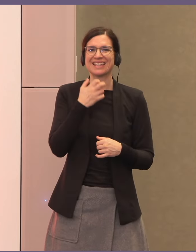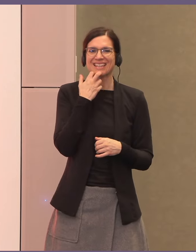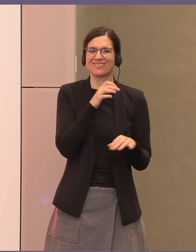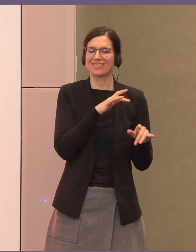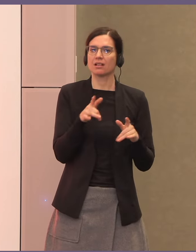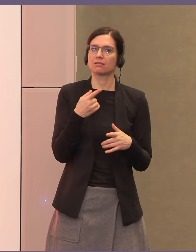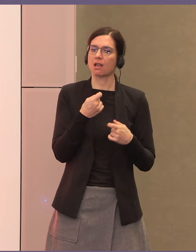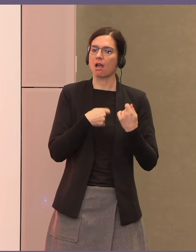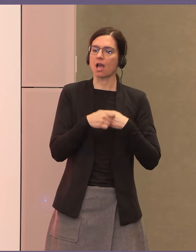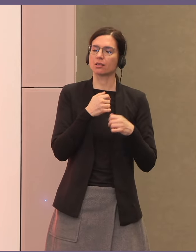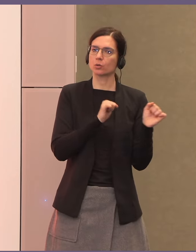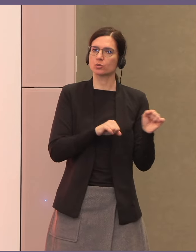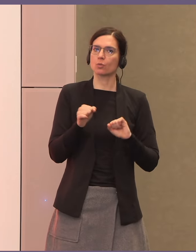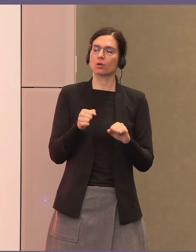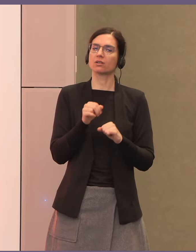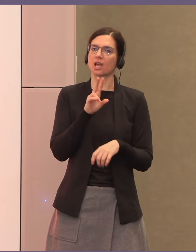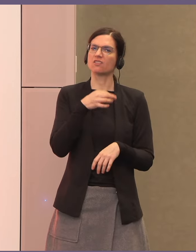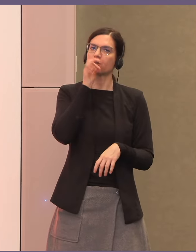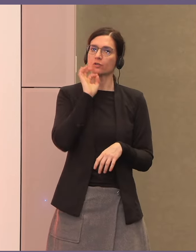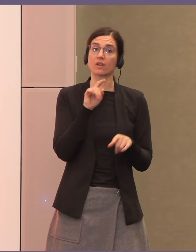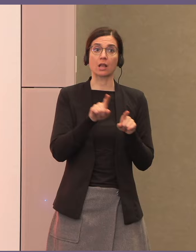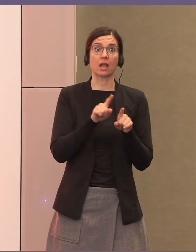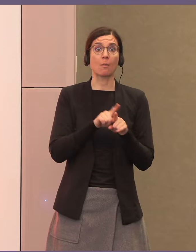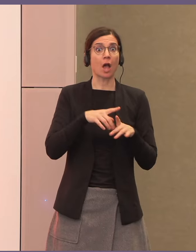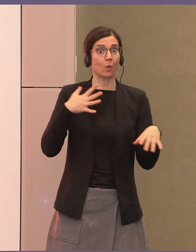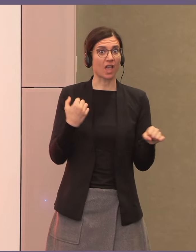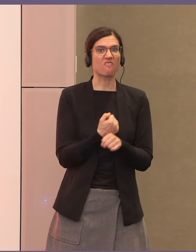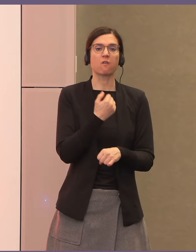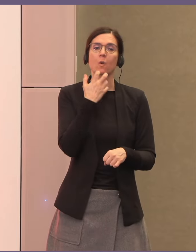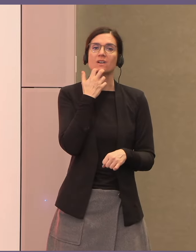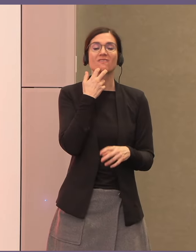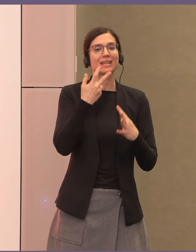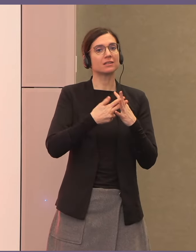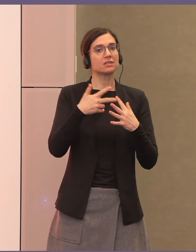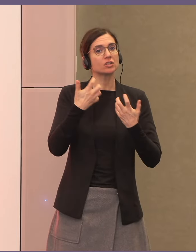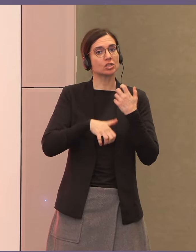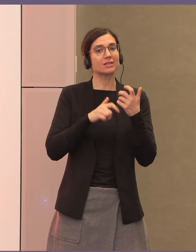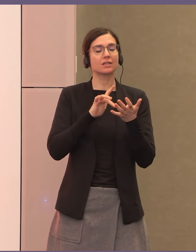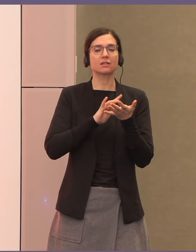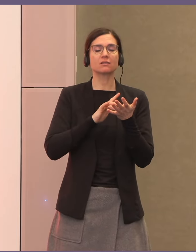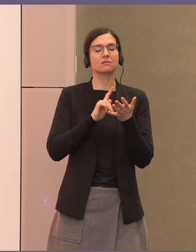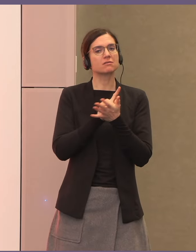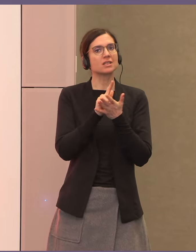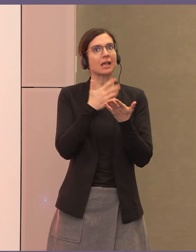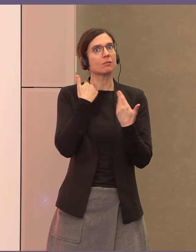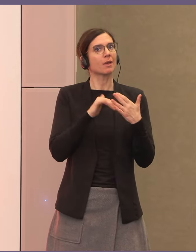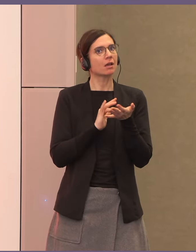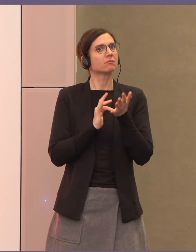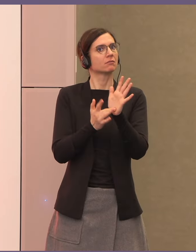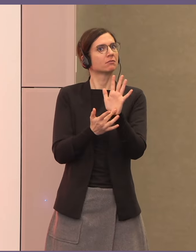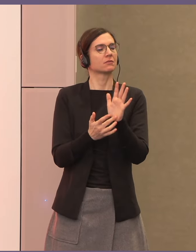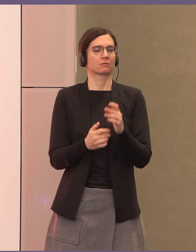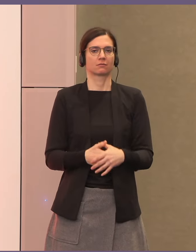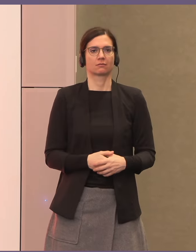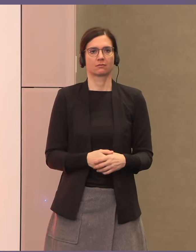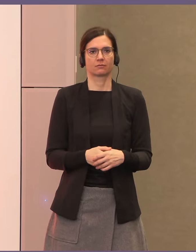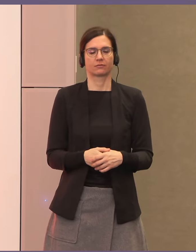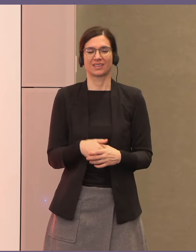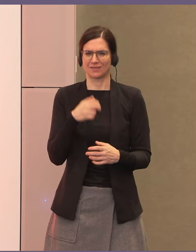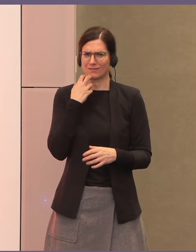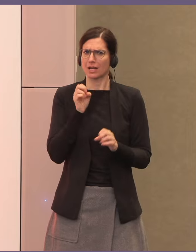Handlungsmöglichkeiten von Frauen, aber vor allem die Erfolge von Frauen in der Zwischenkriegszeit sichtbar zu machen. Dabei soll deutlich werden,